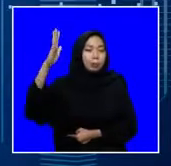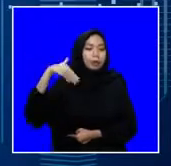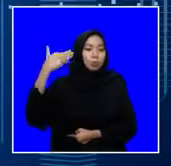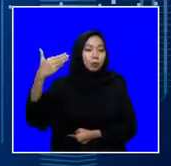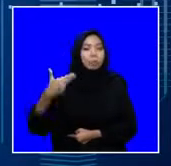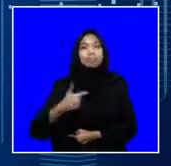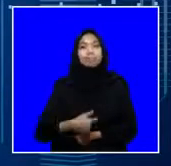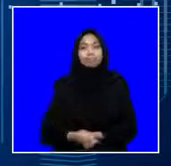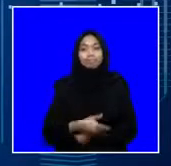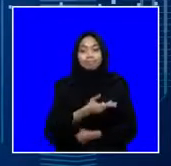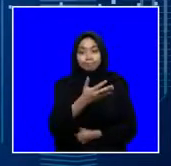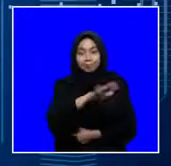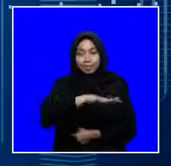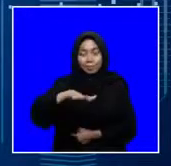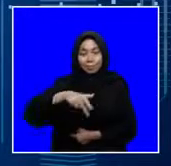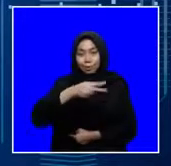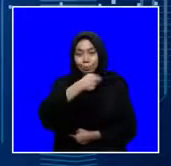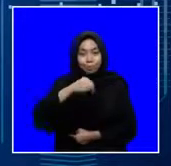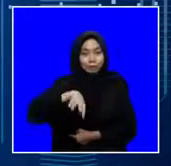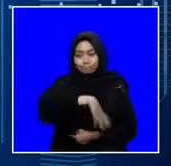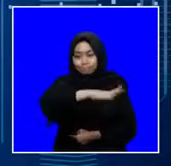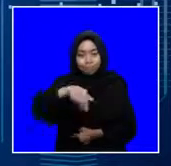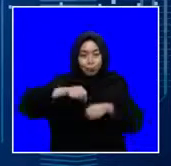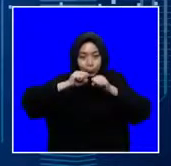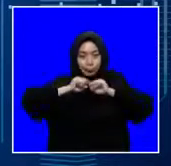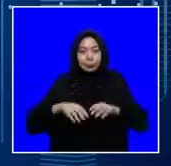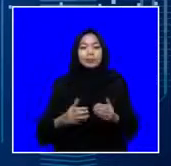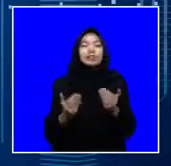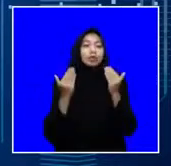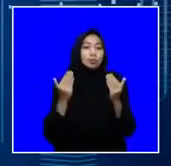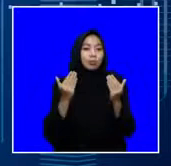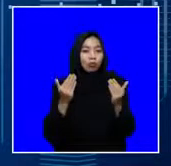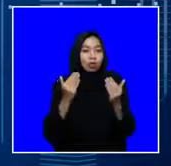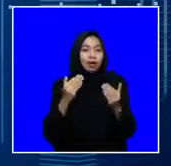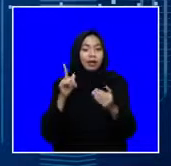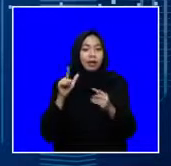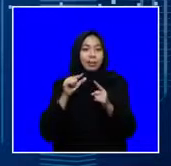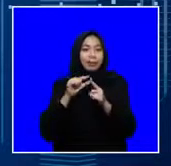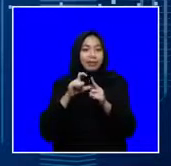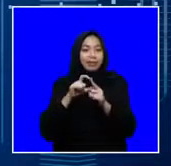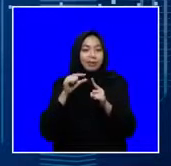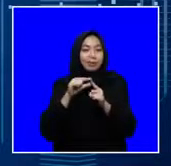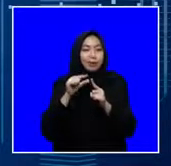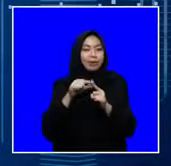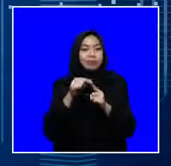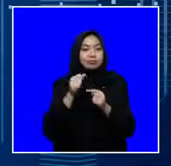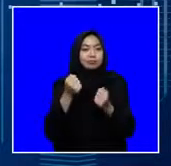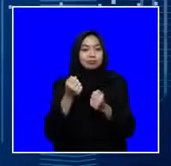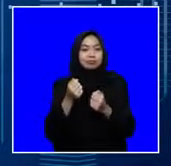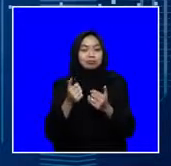pesan saya kepada semua anak-anak di situ, dan semoga program LPDP ini bisa benar-benar